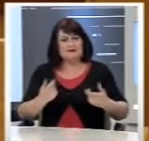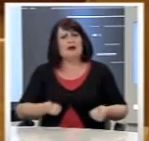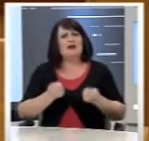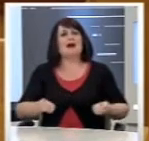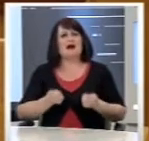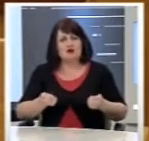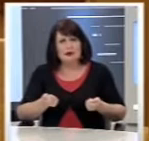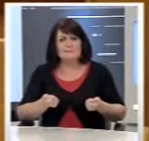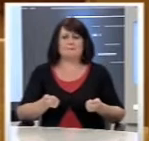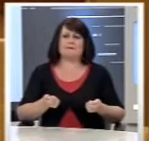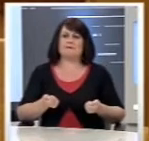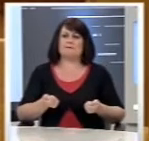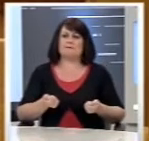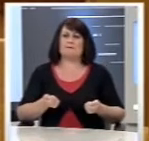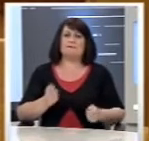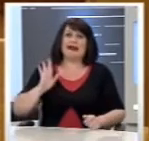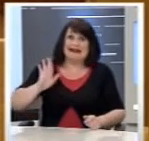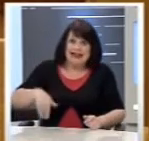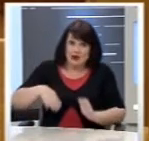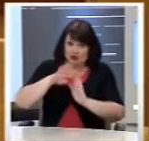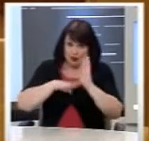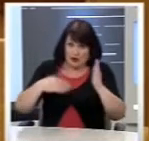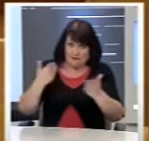έρθει στο τέλος του προγράμματος.